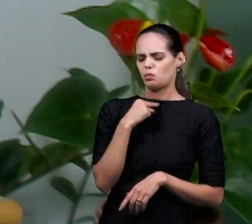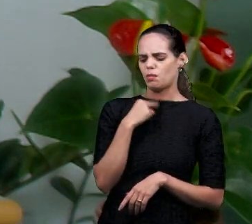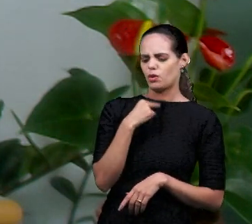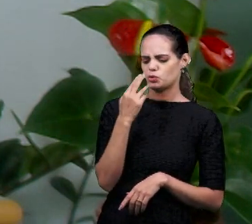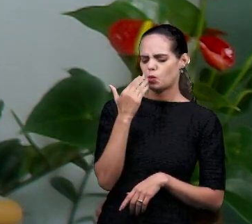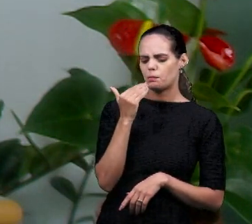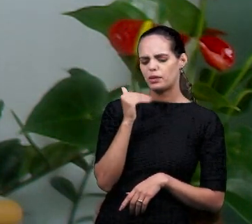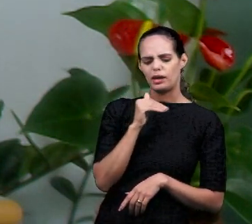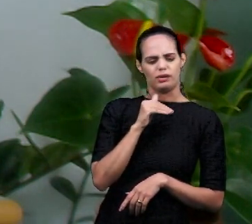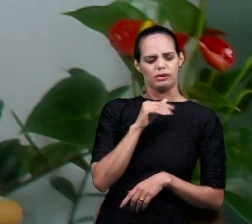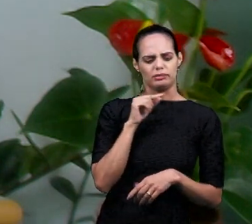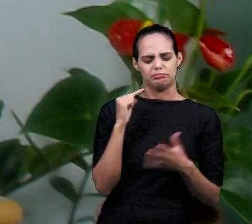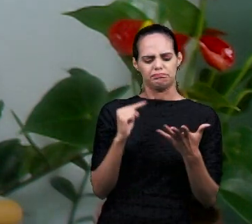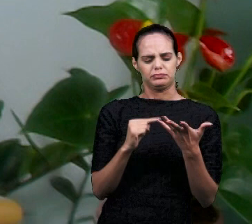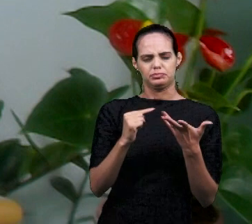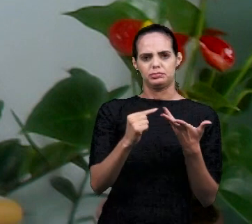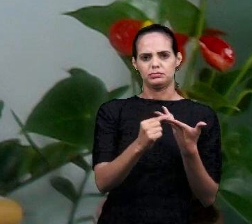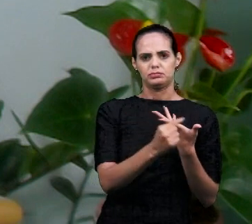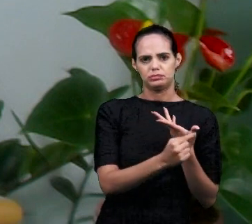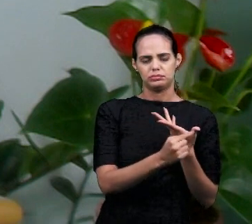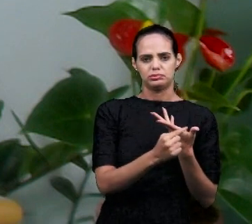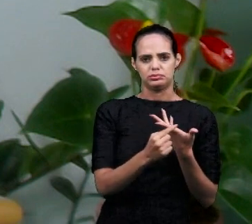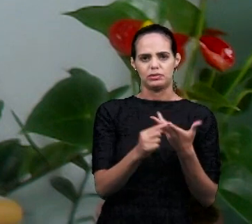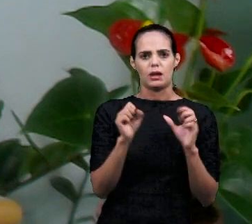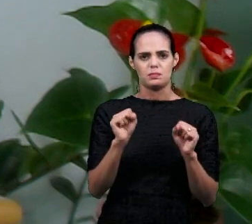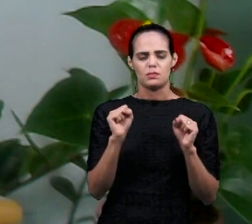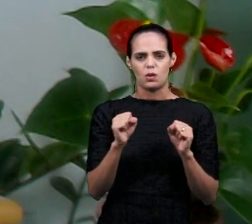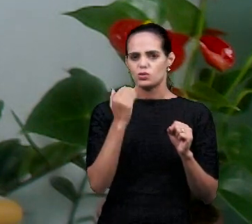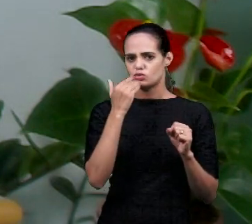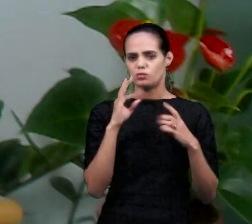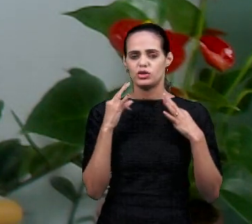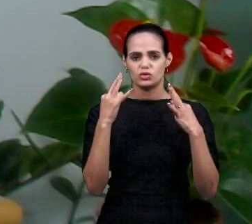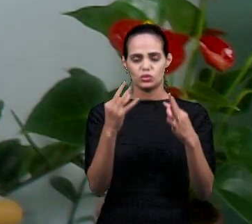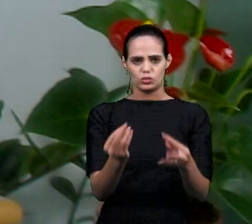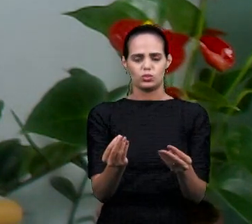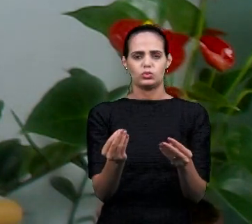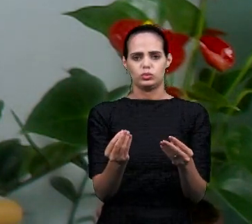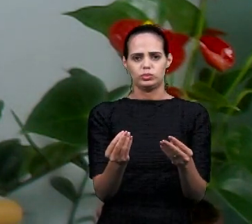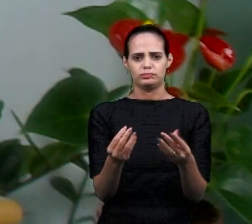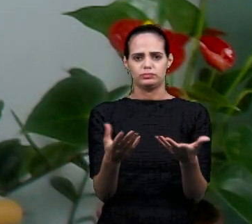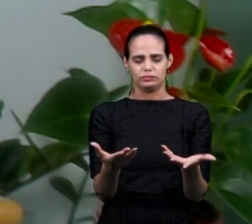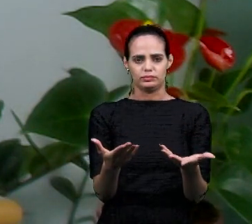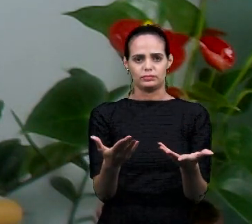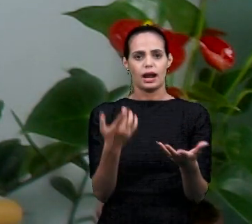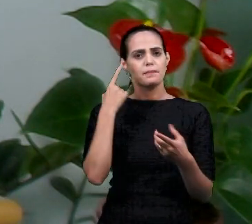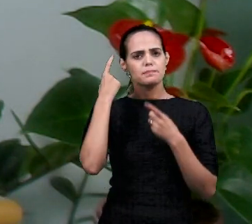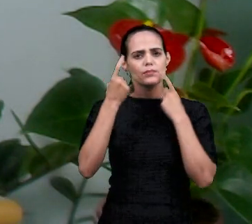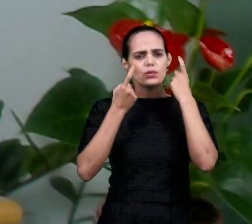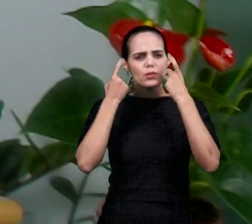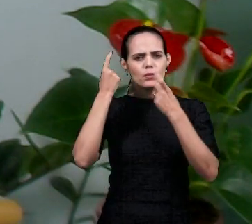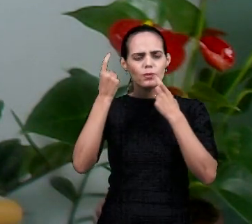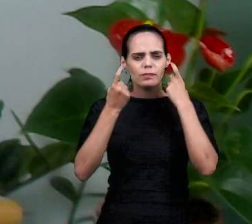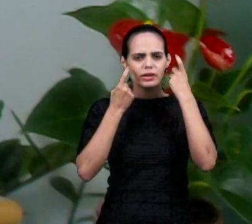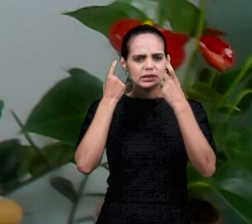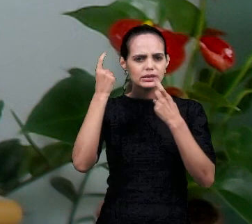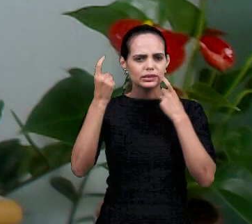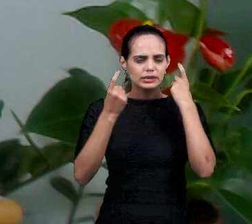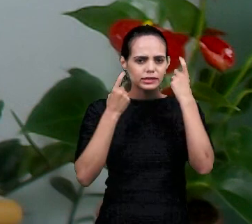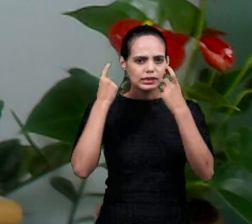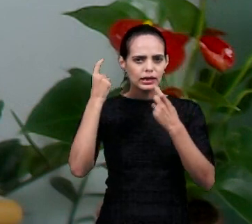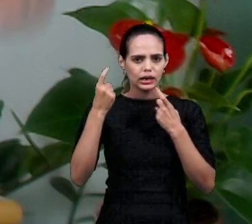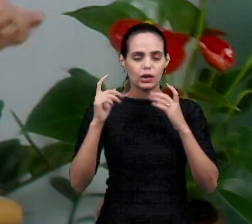manger ceci, vous ne pouvez pas manger cela. La parole de Dieu dit, vous pouvez manger de tout ce qu'on achète au marché. Donc la préoccupation,